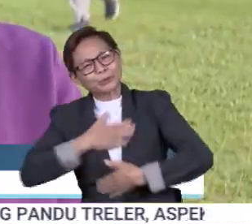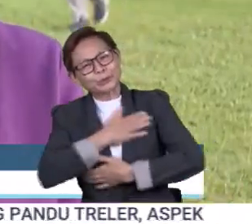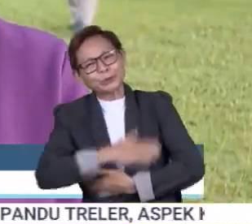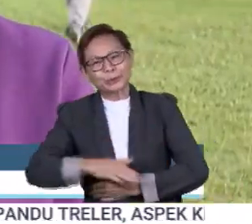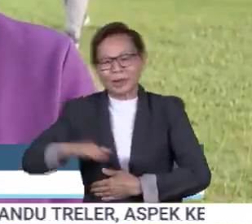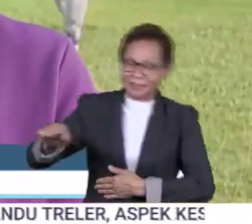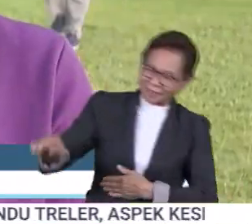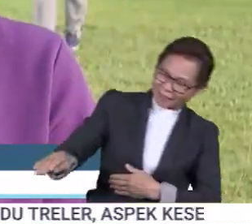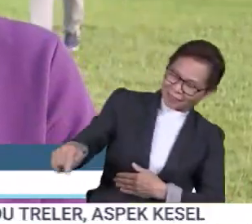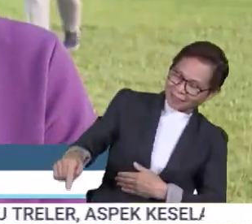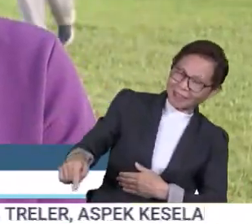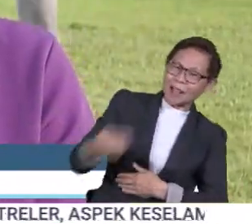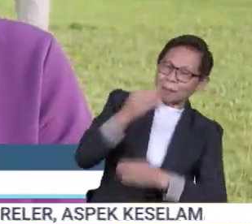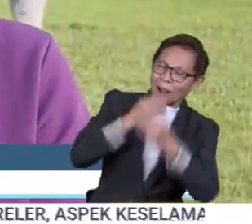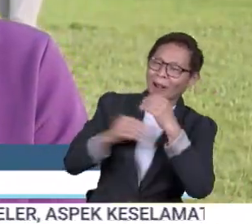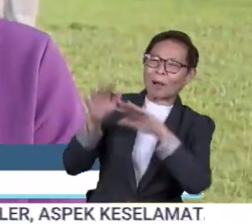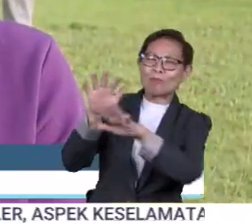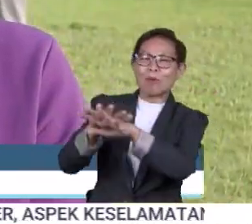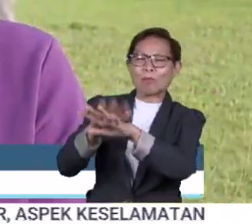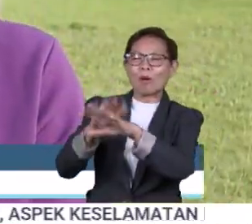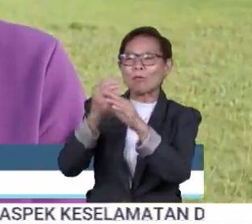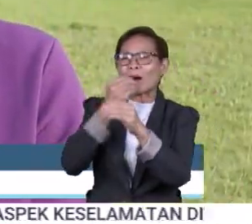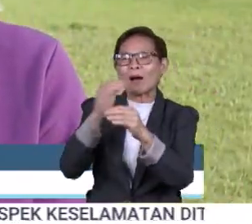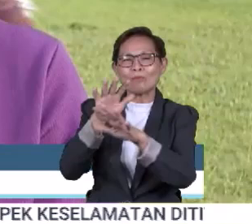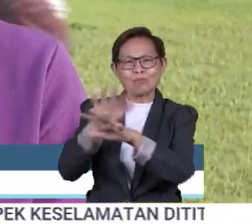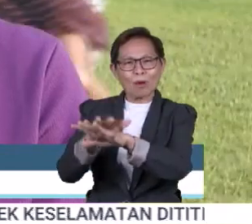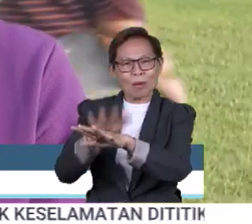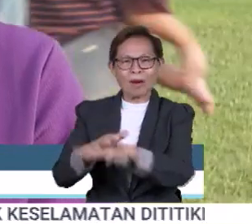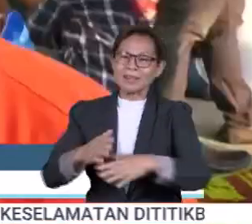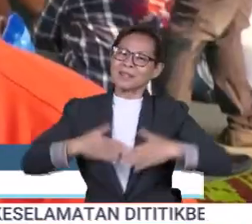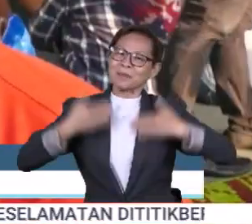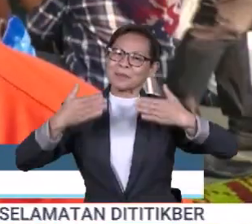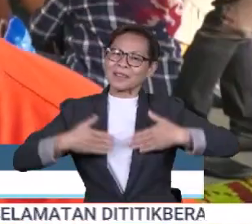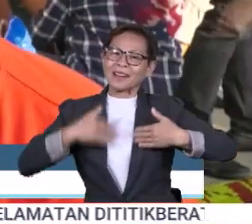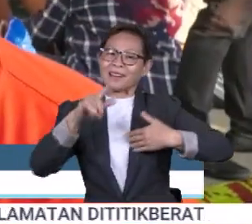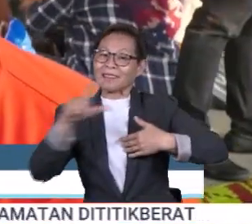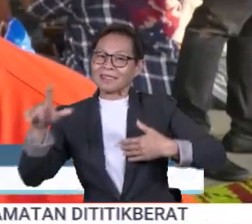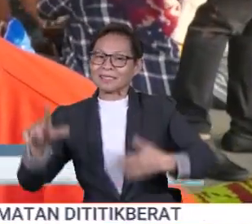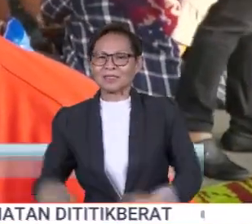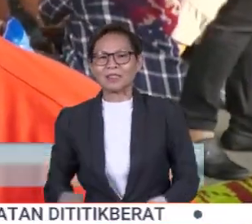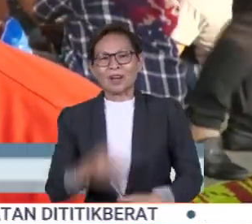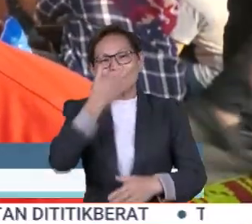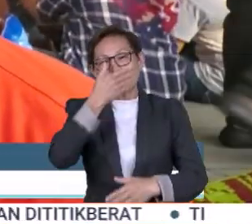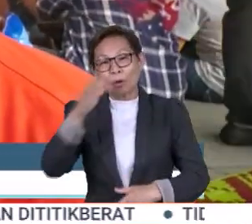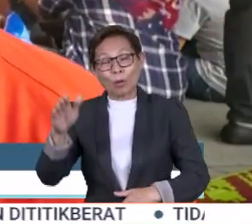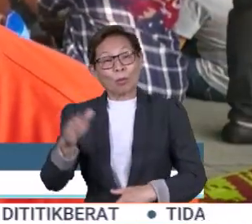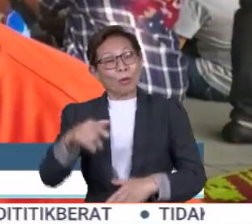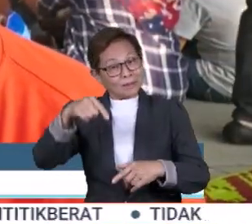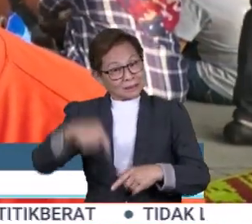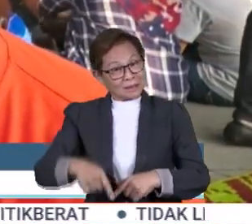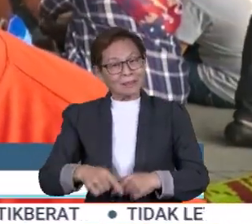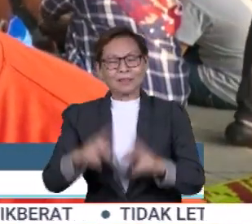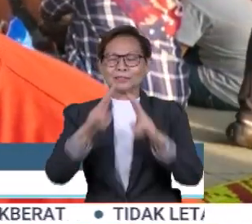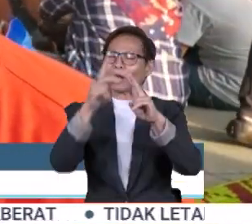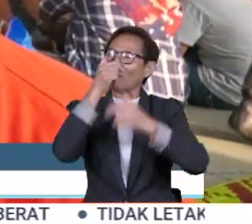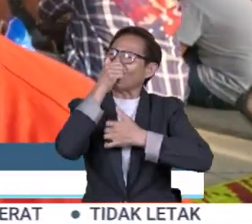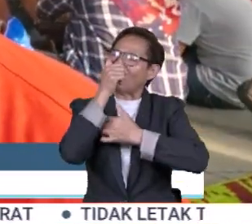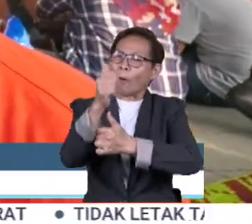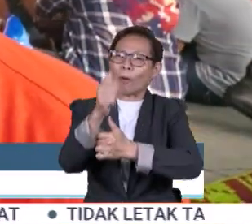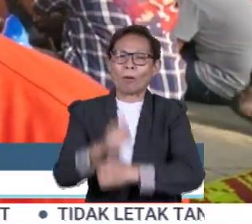dia ni makan ramai-ramai ni. Alhamdulillah lah. Buka puasa iftar ni sangat menarik. Dia